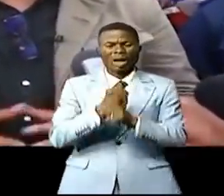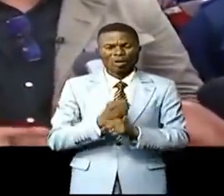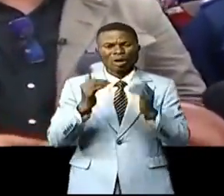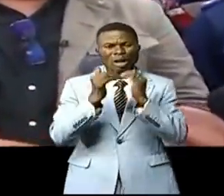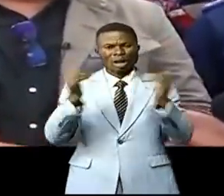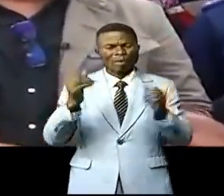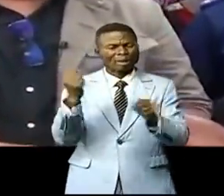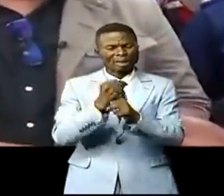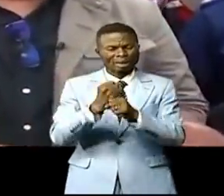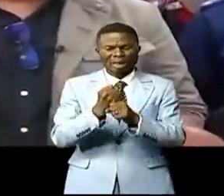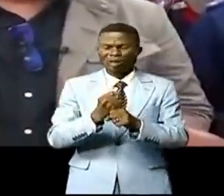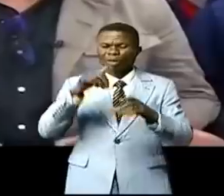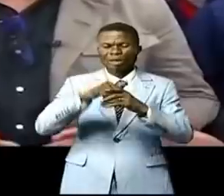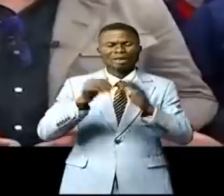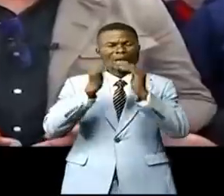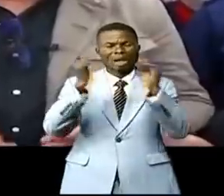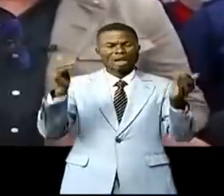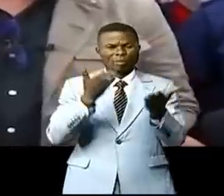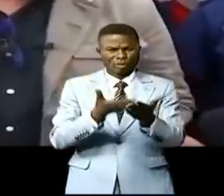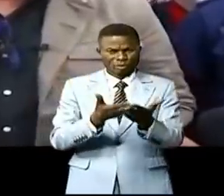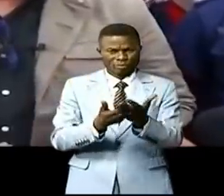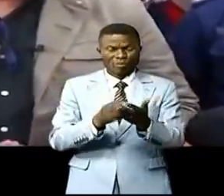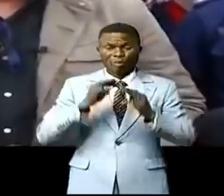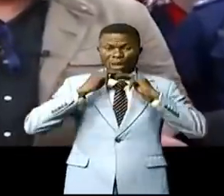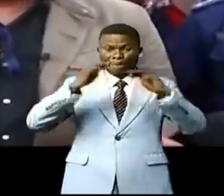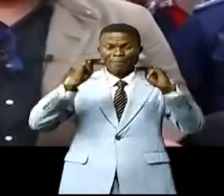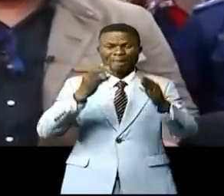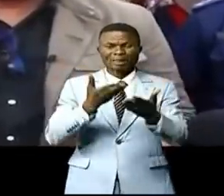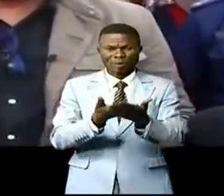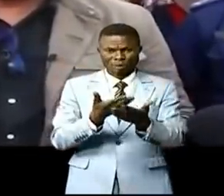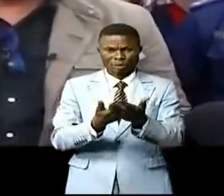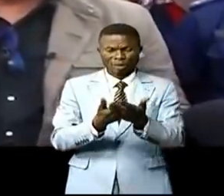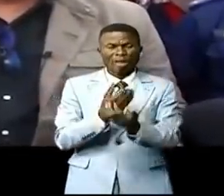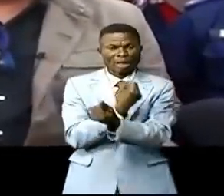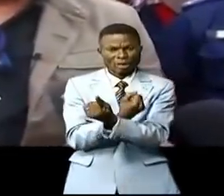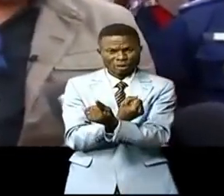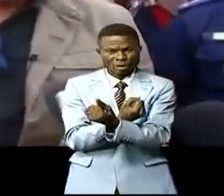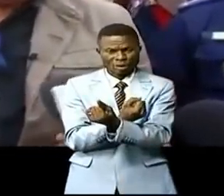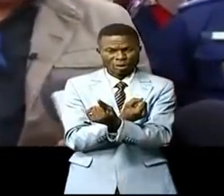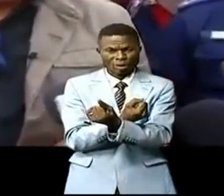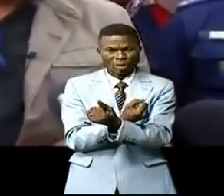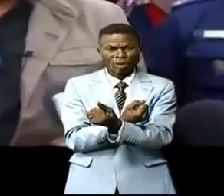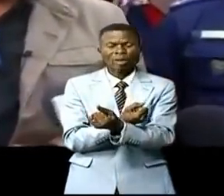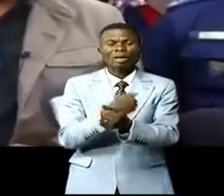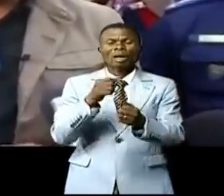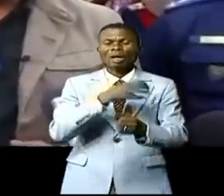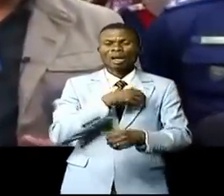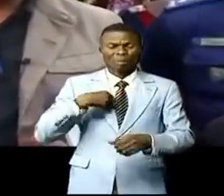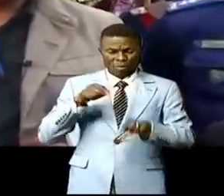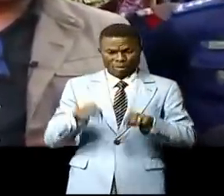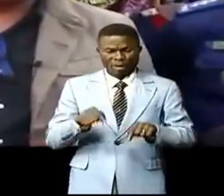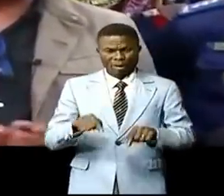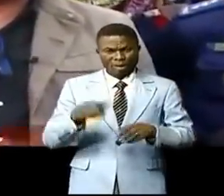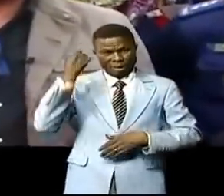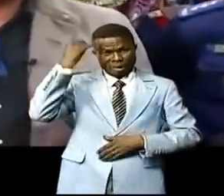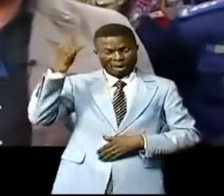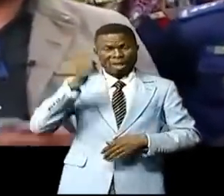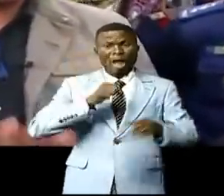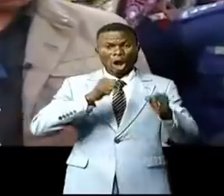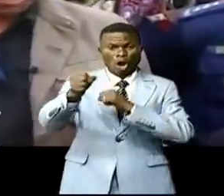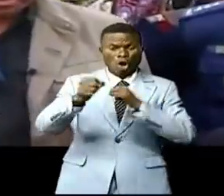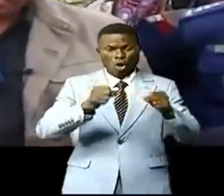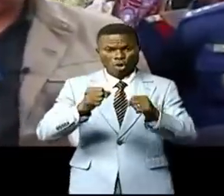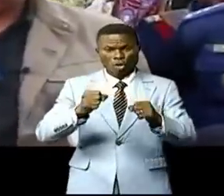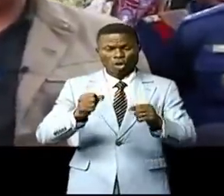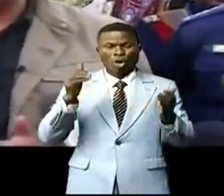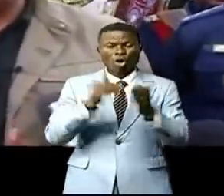tous travaillons pour cet objectif-là. Mais le message aussi que j'ai souhaité transmettre aux mamans aujourd'hui, c'est que dans le cadre du combat contre la